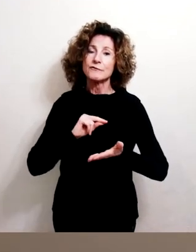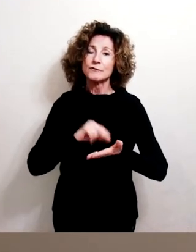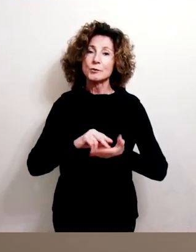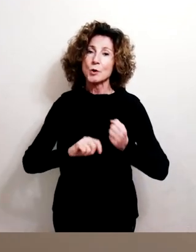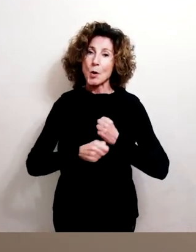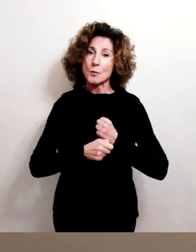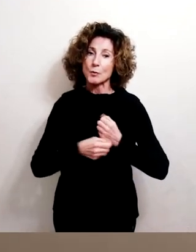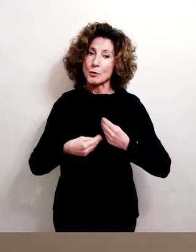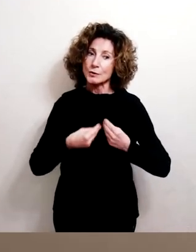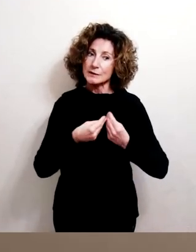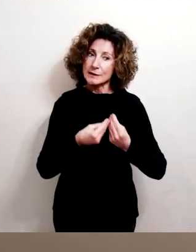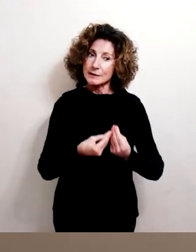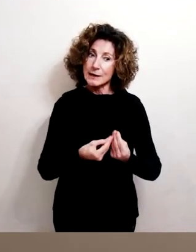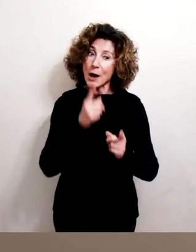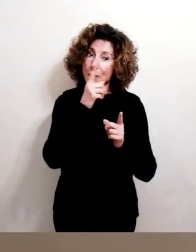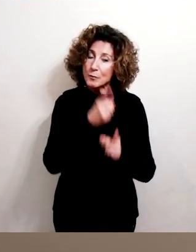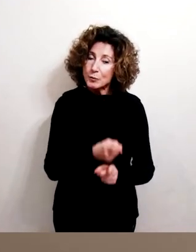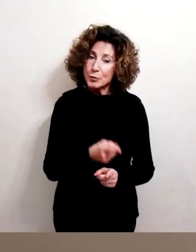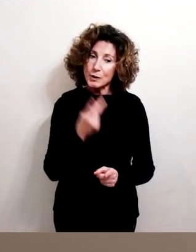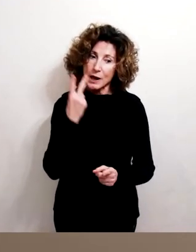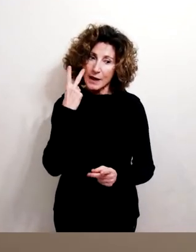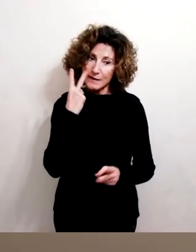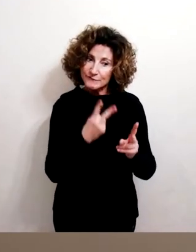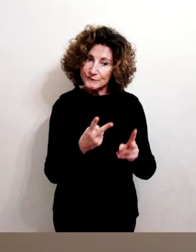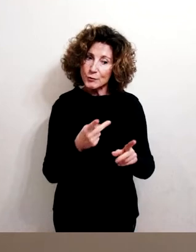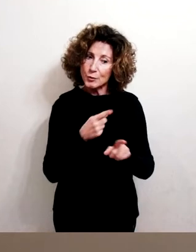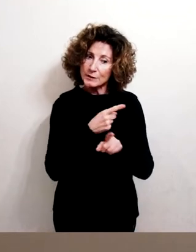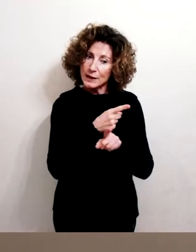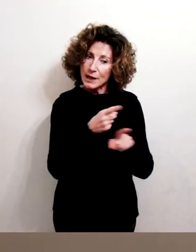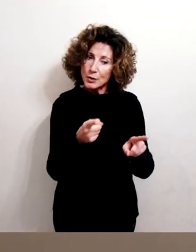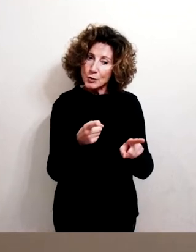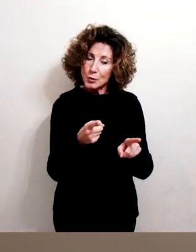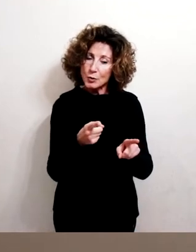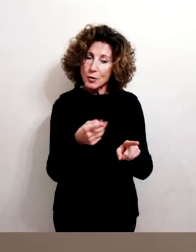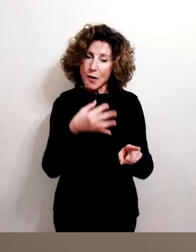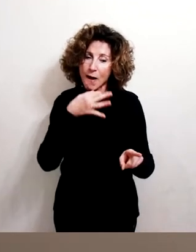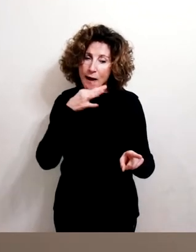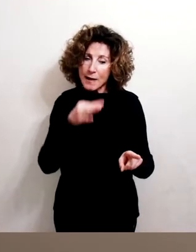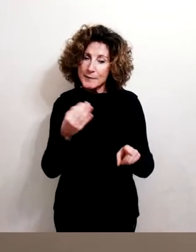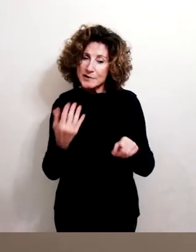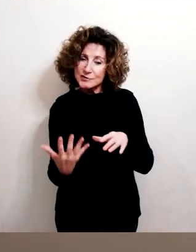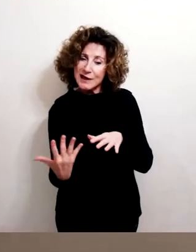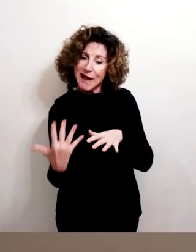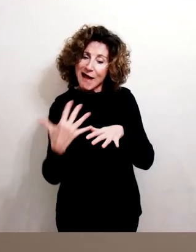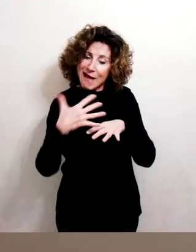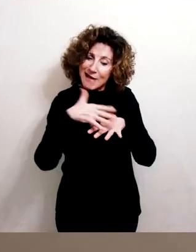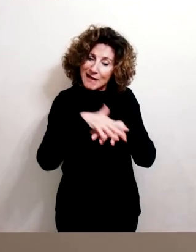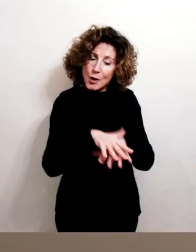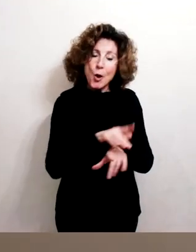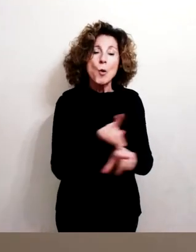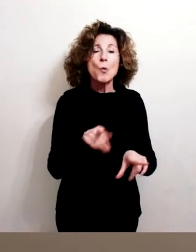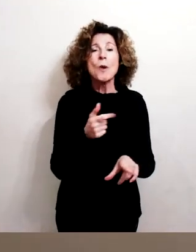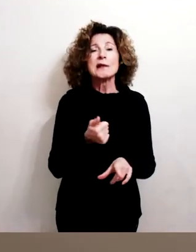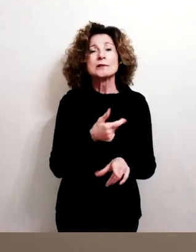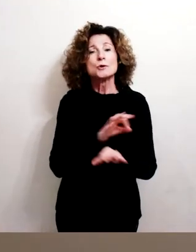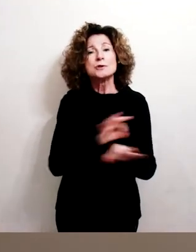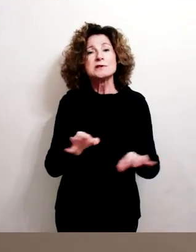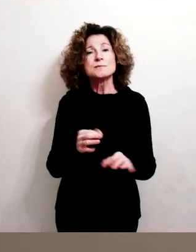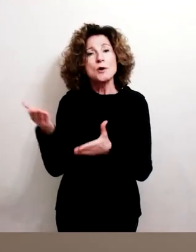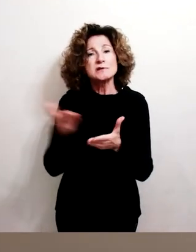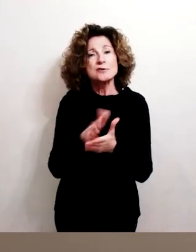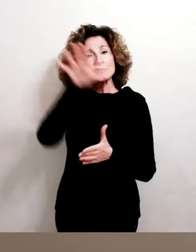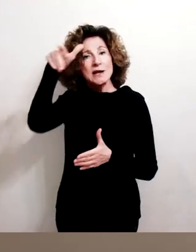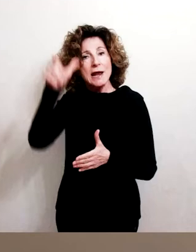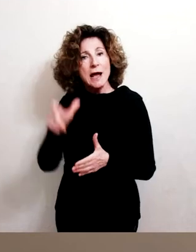ai ragazzi anche in base al loro livello di inclusività alquanto sono disposti ad